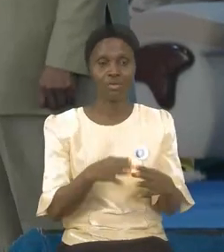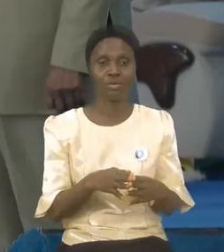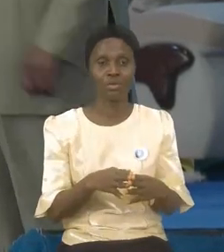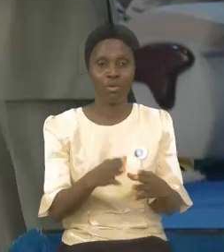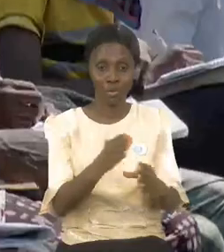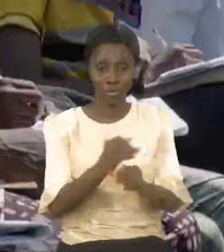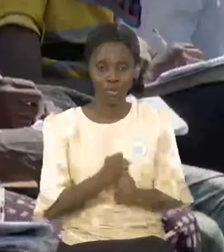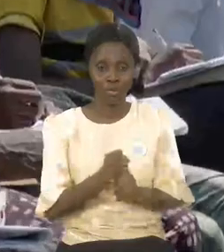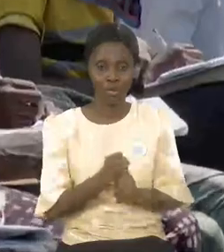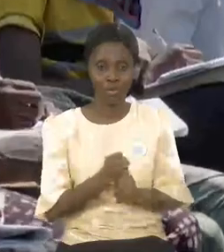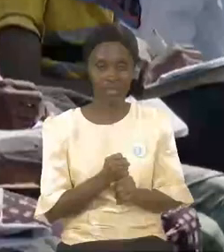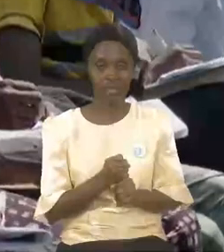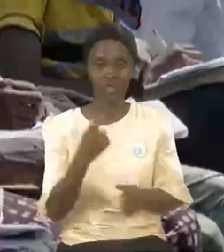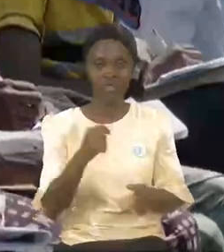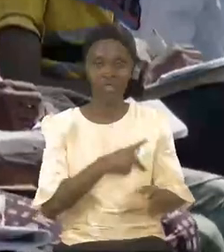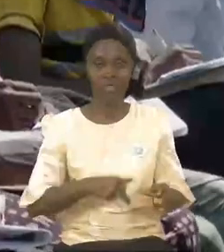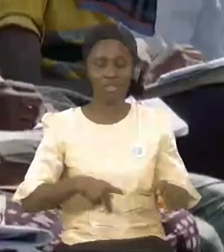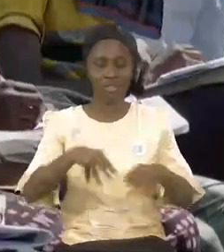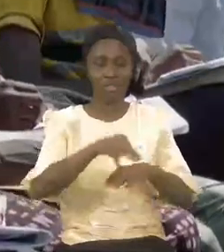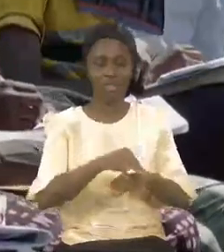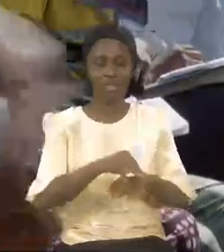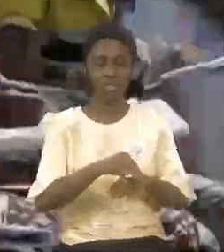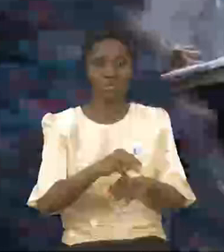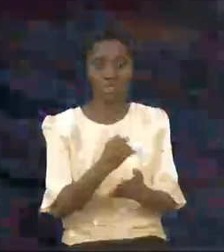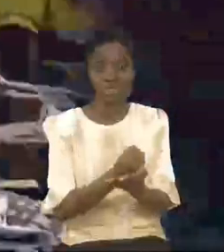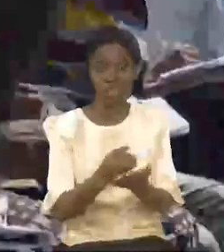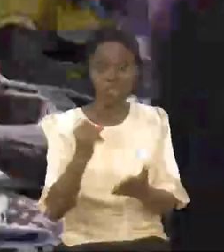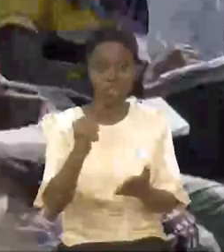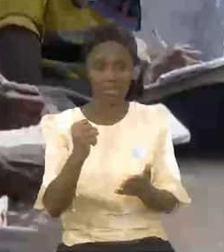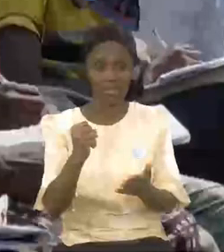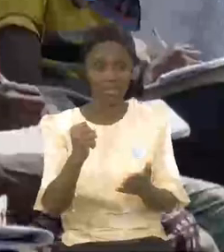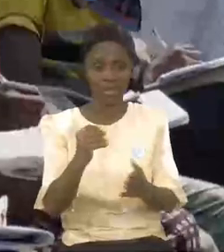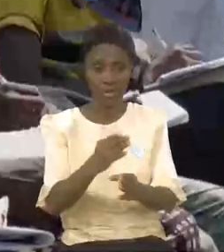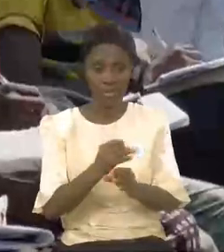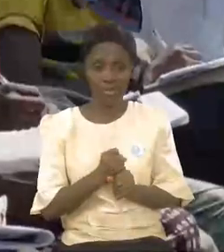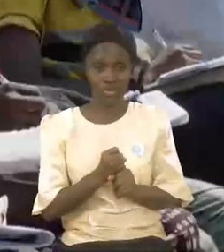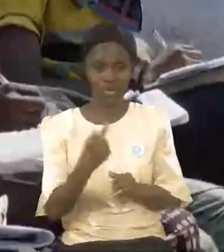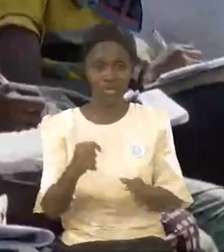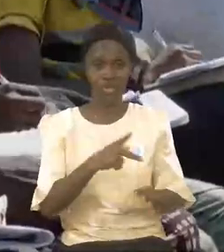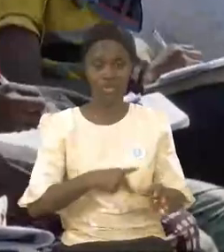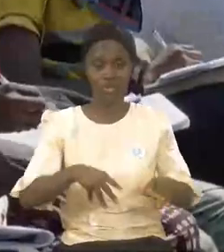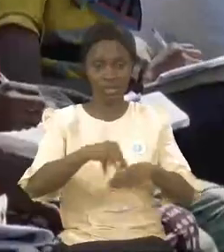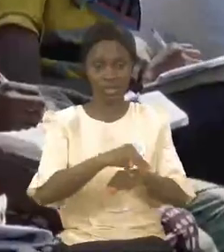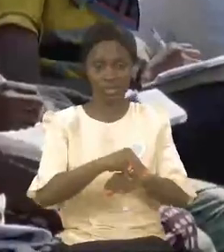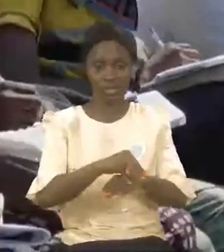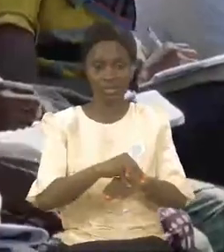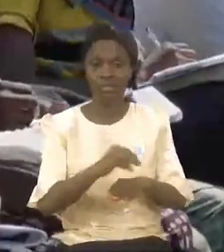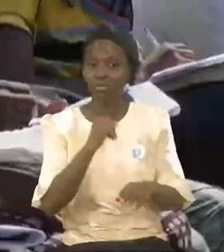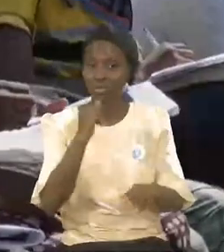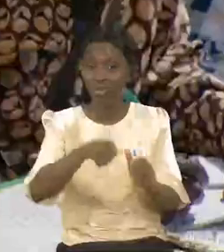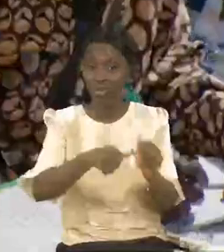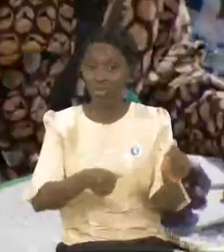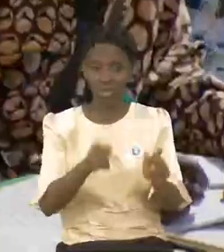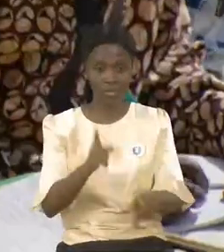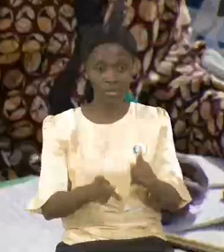saints possèdent le royaume. Les saints et non les pécheurs, les saints et non les rétrogrades,